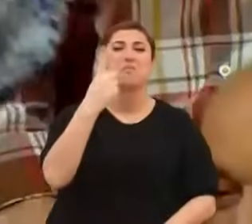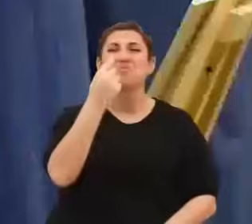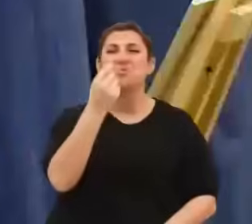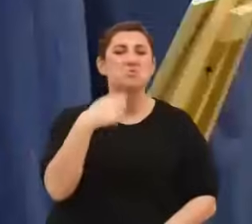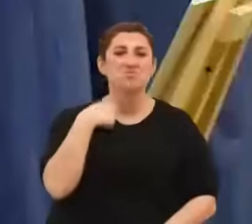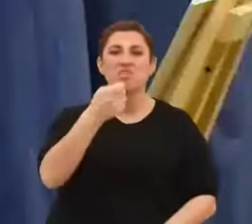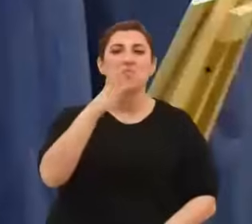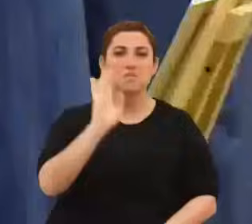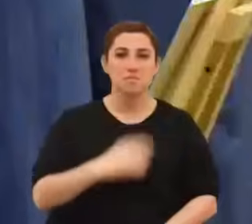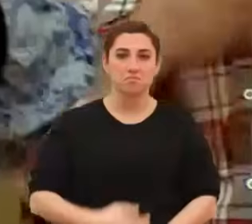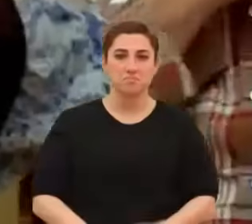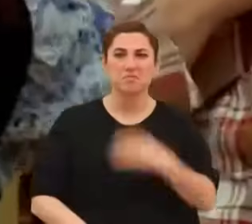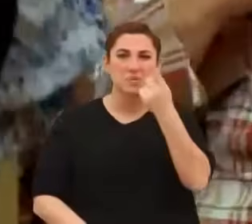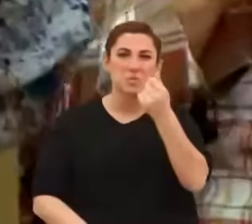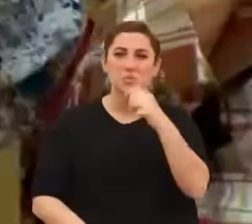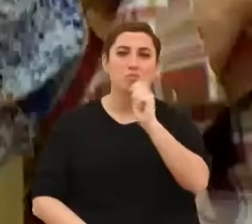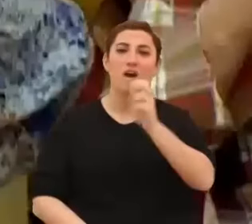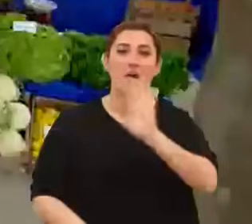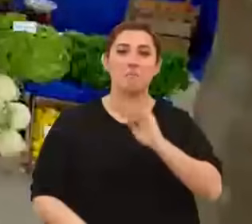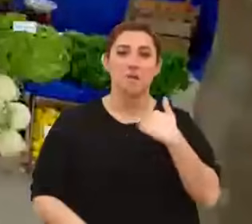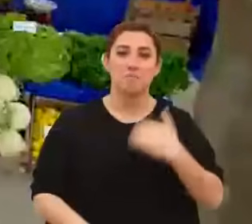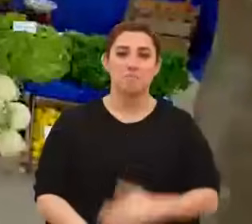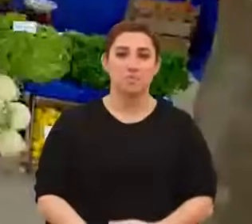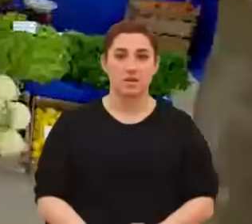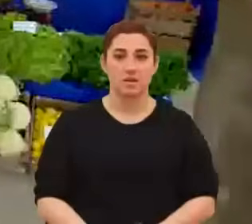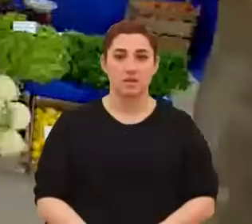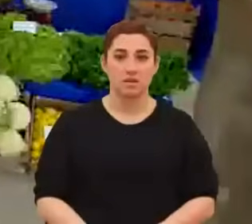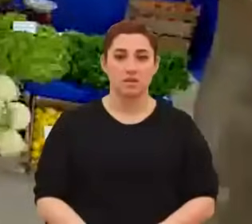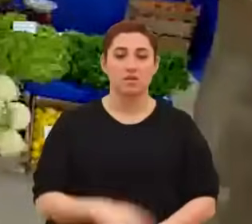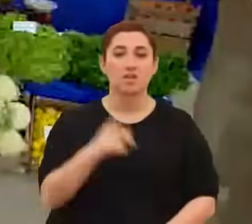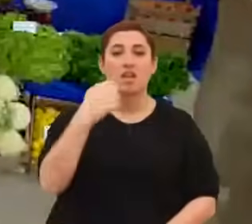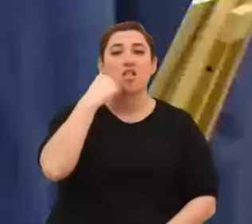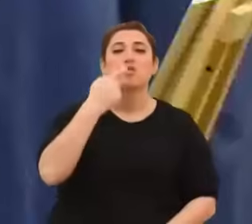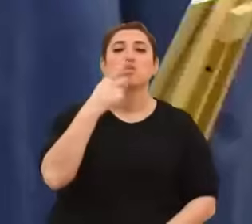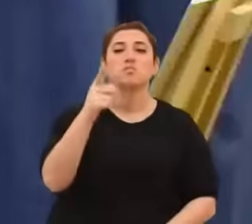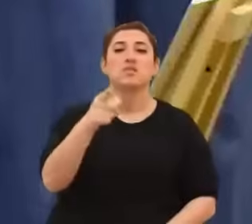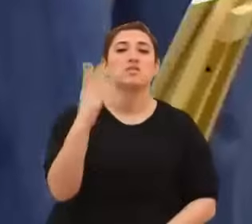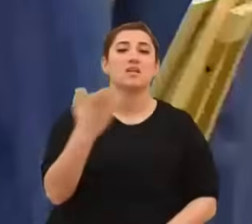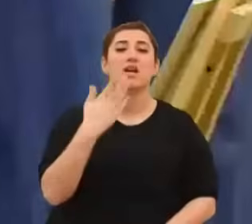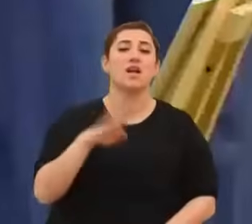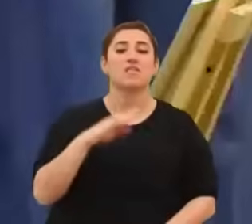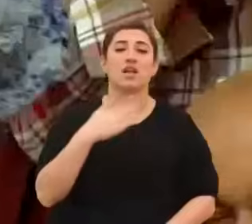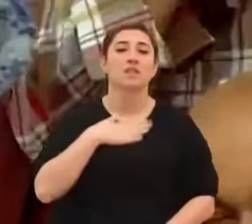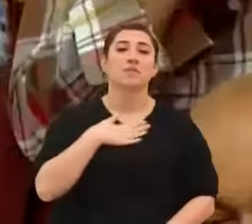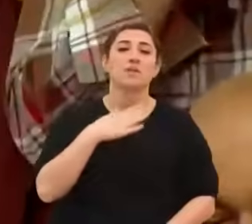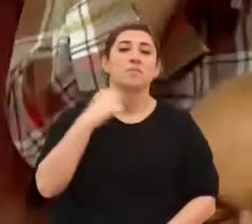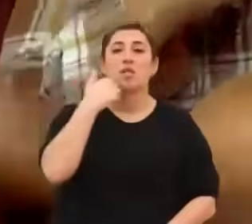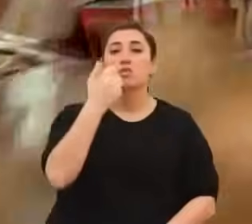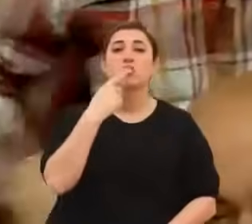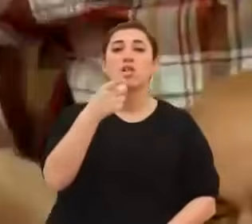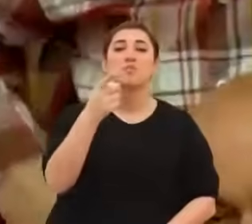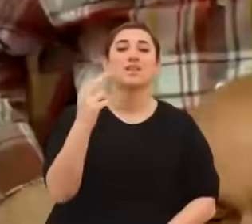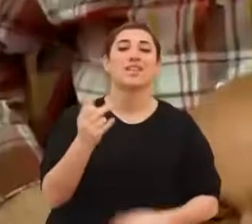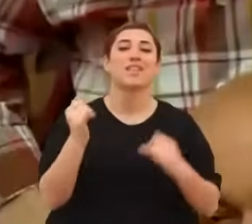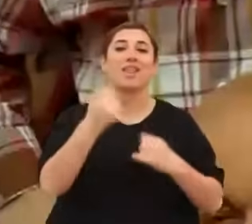kuruş. Bir kuruş vermem buna. Aldatmışlar seni. Evladım benim. Aldatmışlar